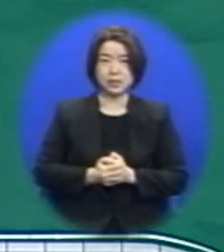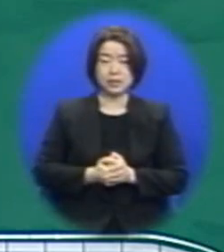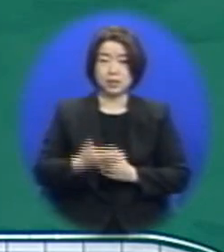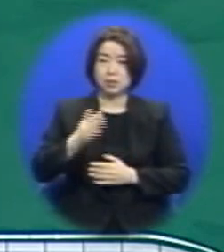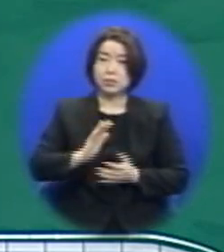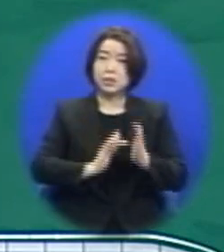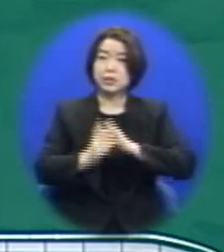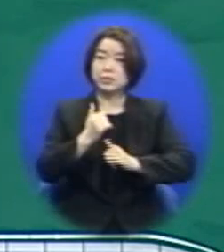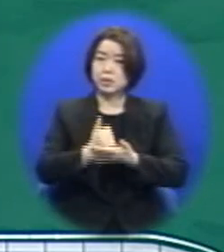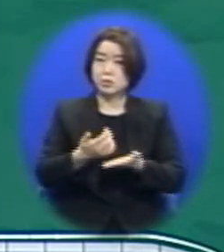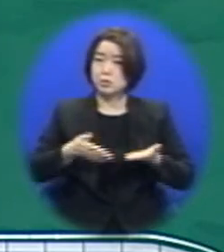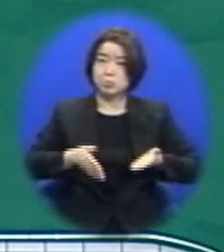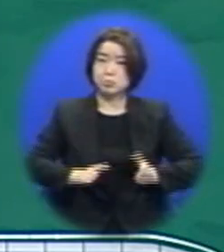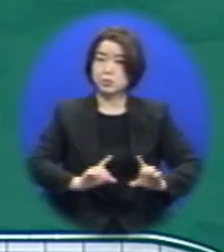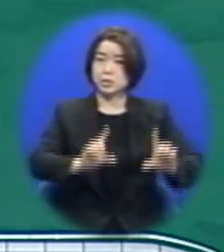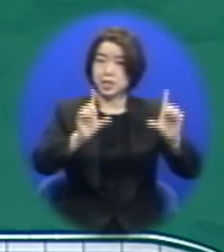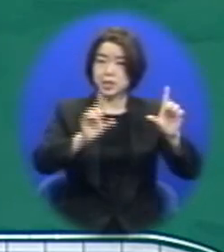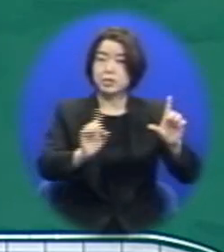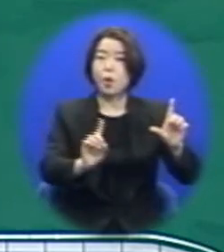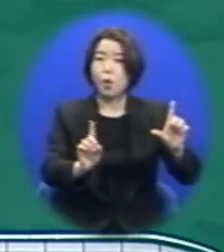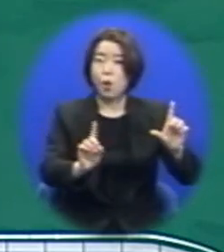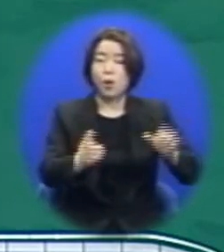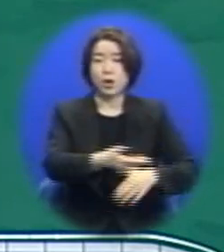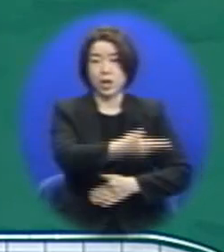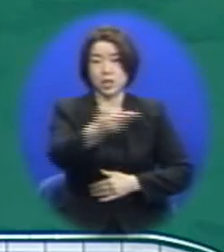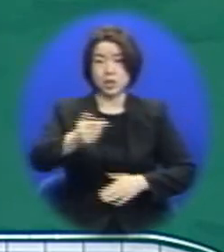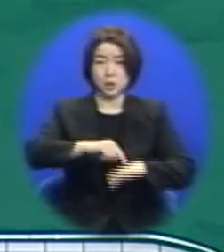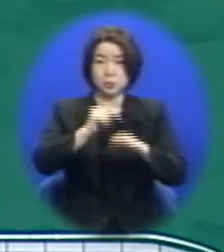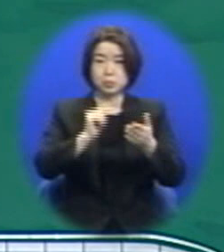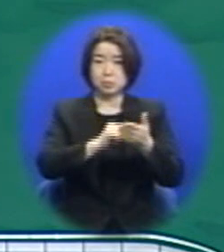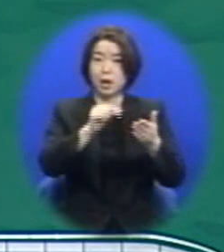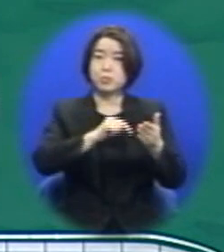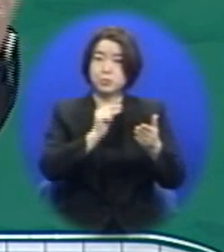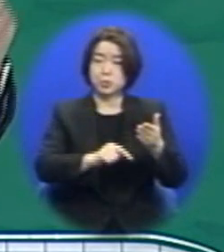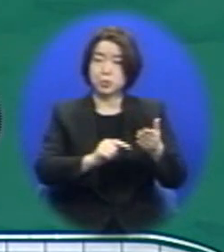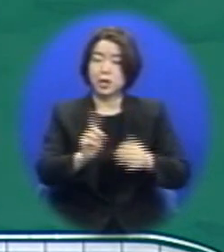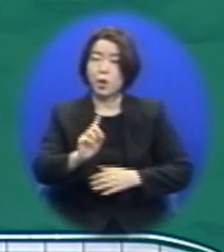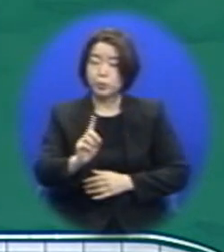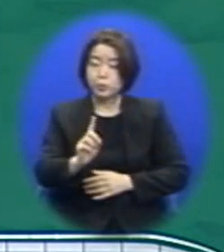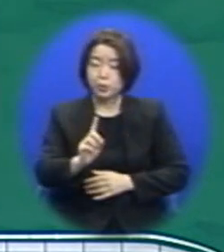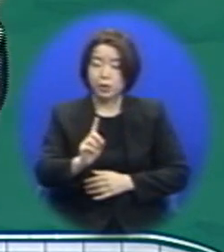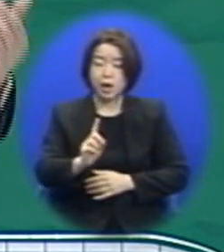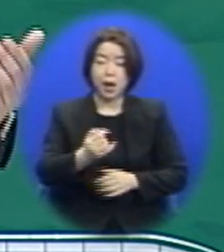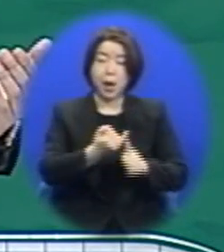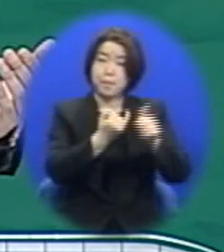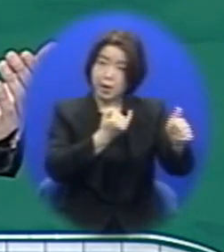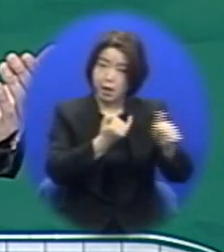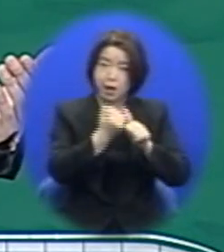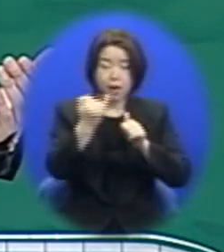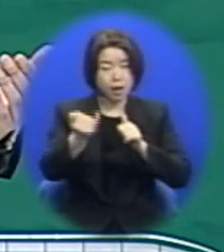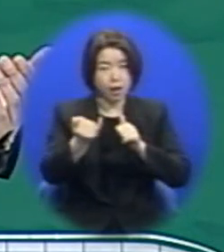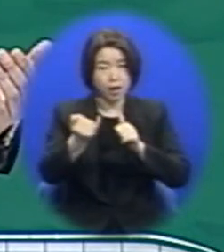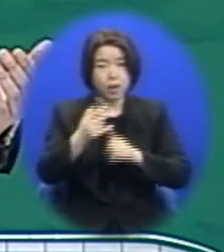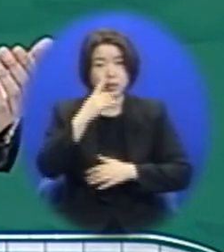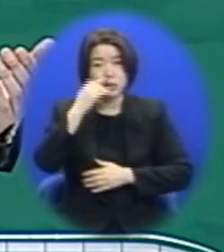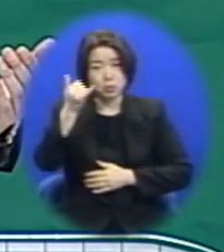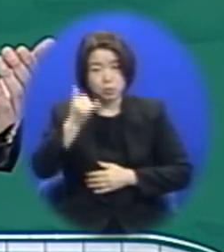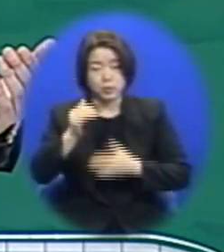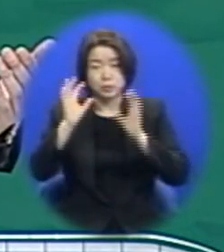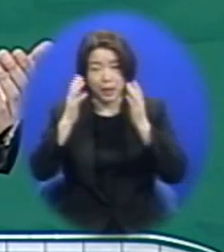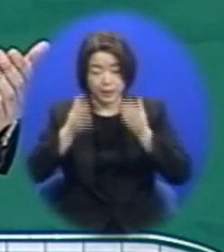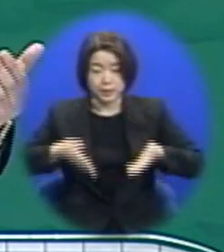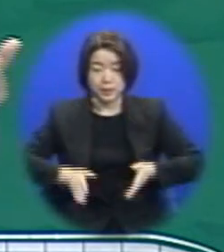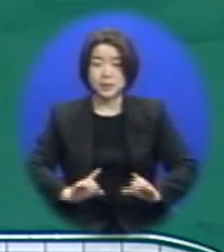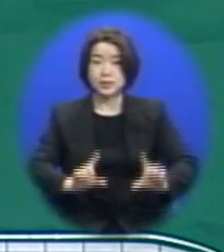생일은 어떻습니까? 여러분의 마음에. 배우자 생일이나 부모님이나 아이들의 생일에 대해